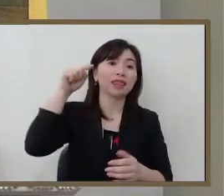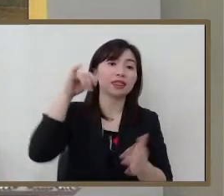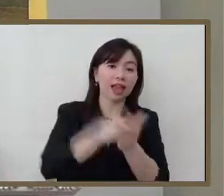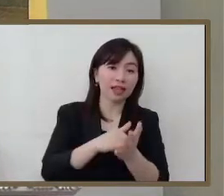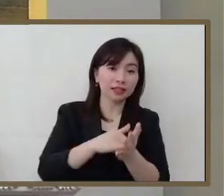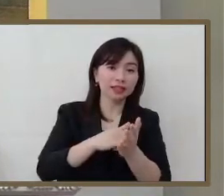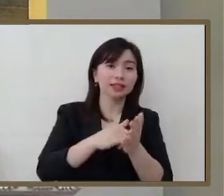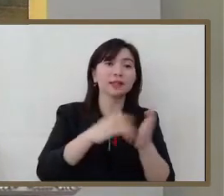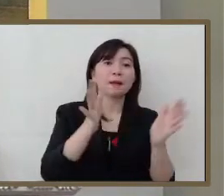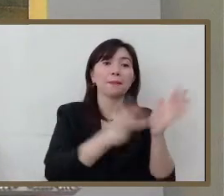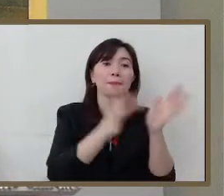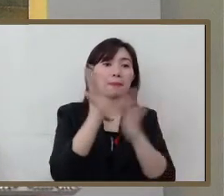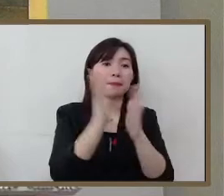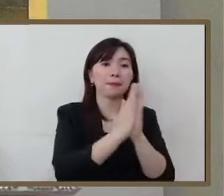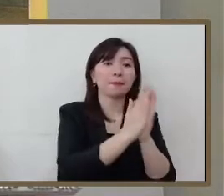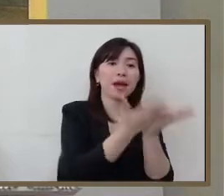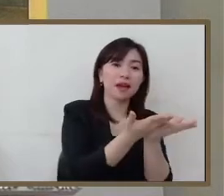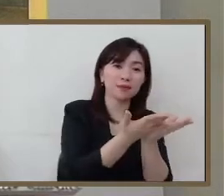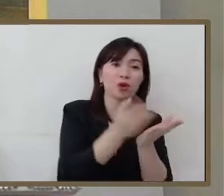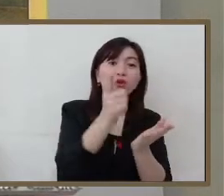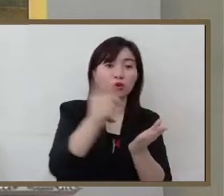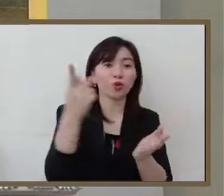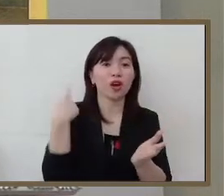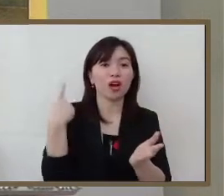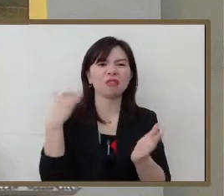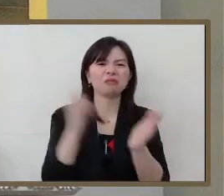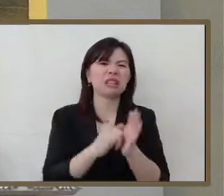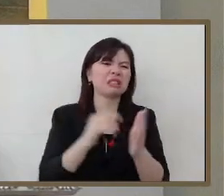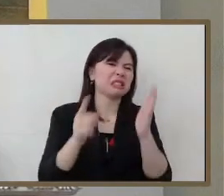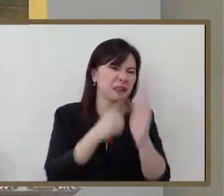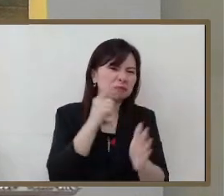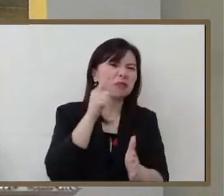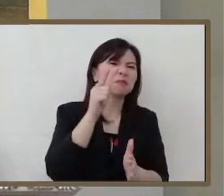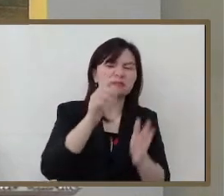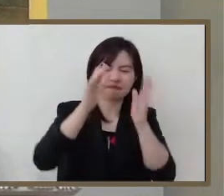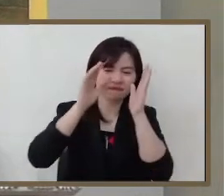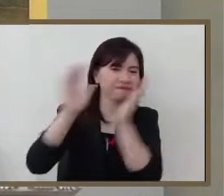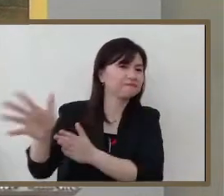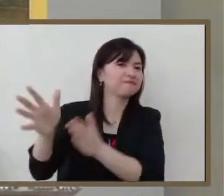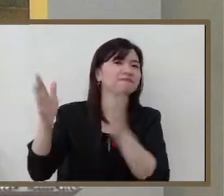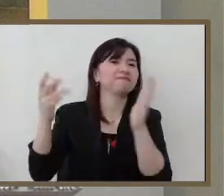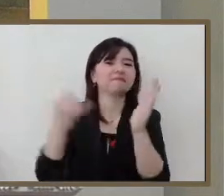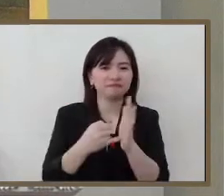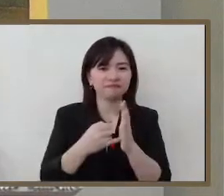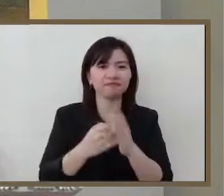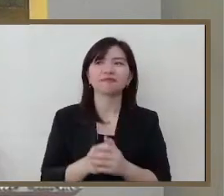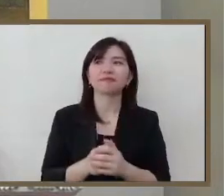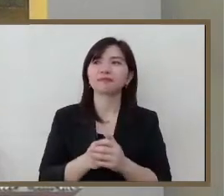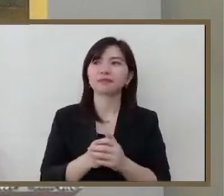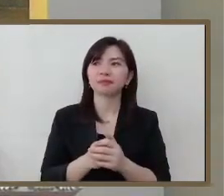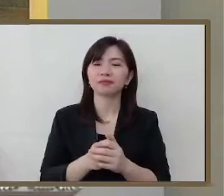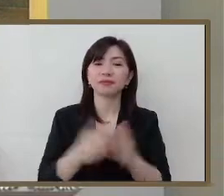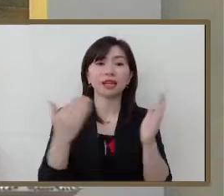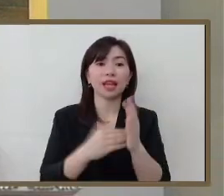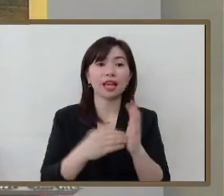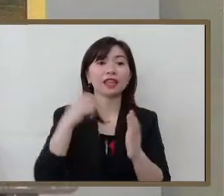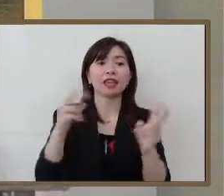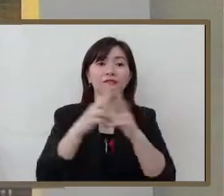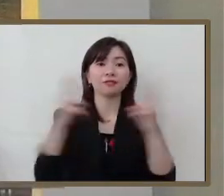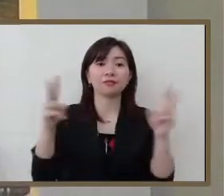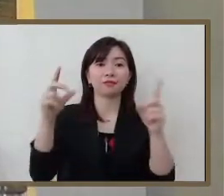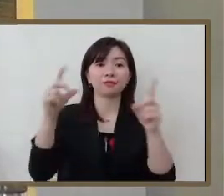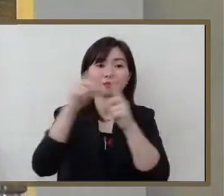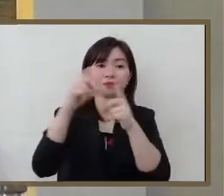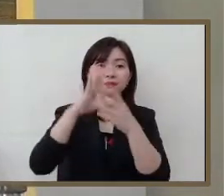lagi mong binabaliwala sa buhay mo. I'm talking about the very, very, very Word of